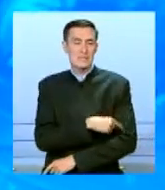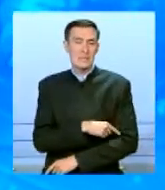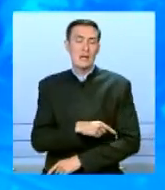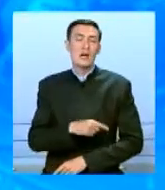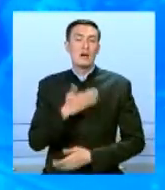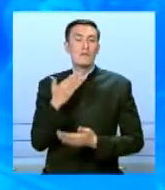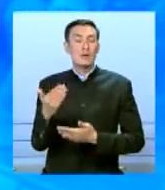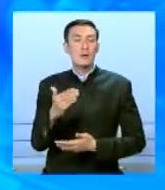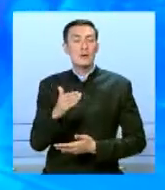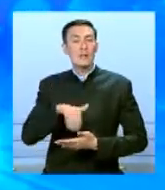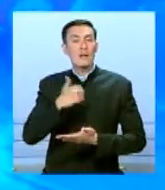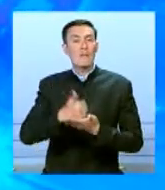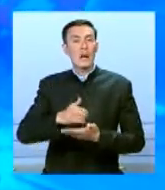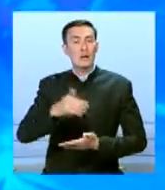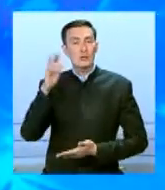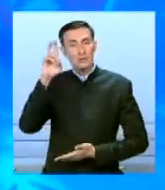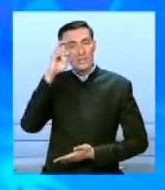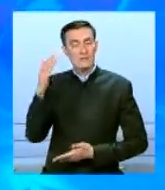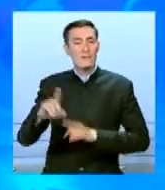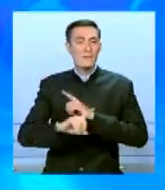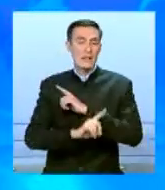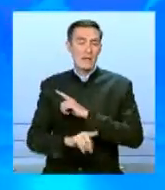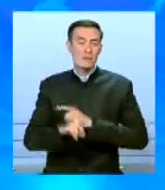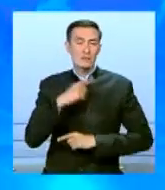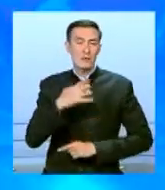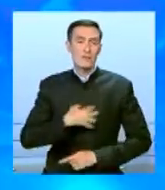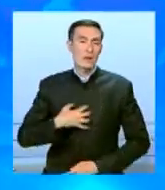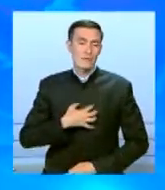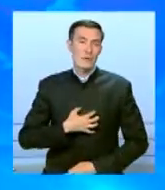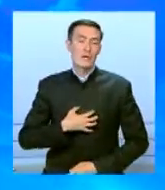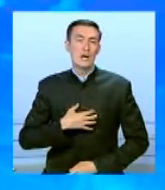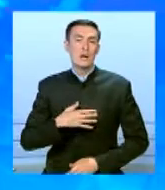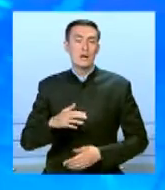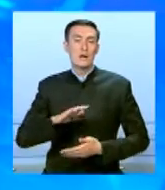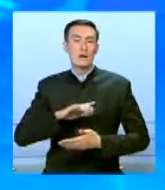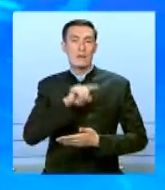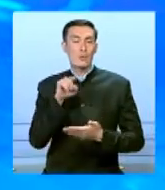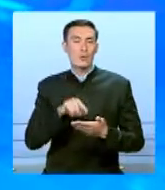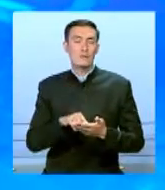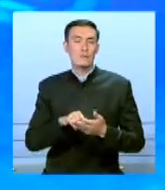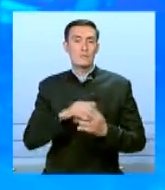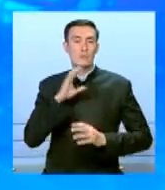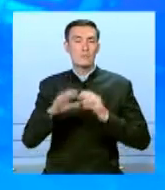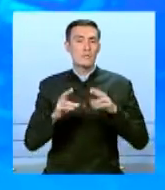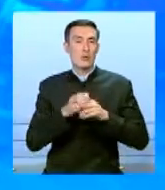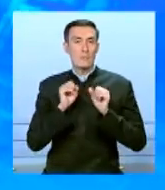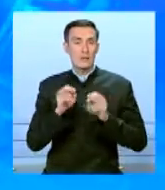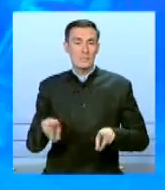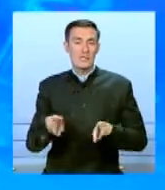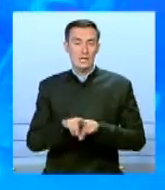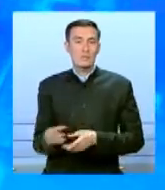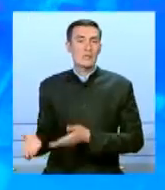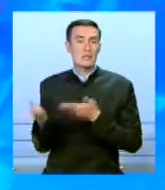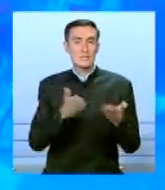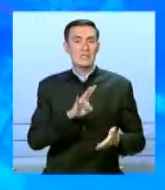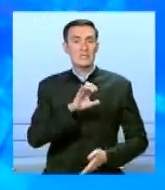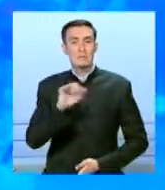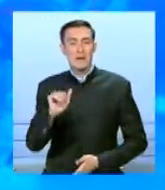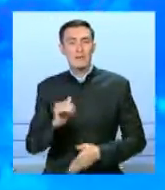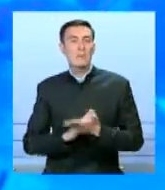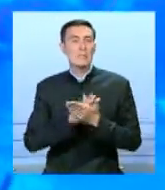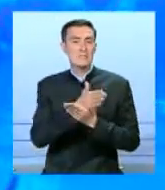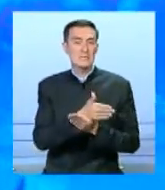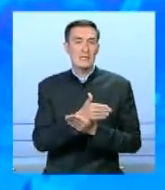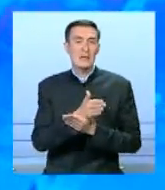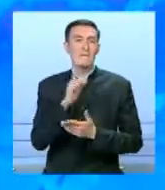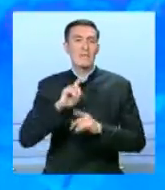очередь, президент Финляндии отметил роль Казахстана в решении актуальных глобальных и региональных вопросов. Саули Нинистё также пригласил Нурсултана Назарбаева посетить с